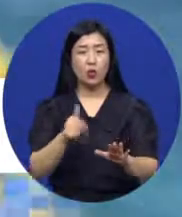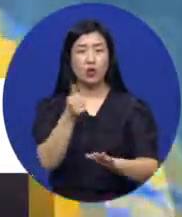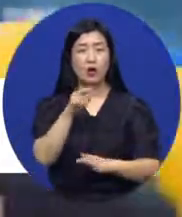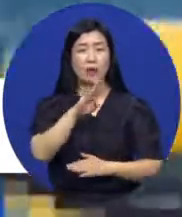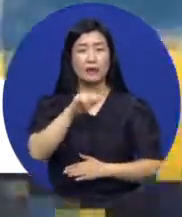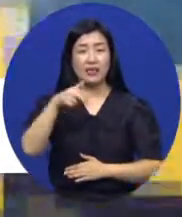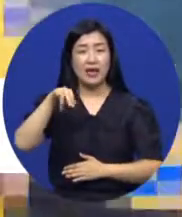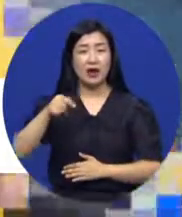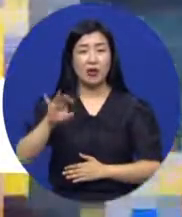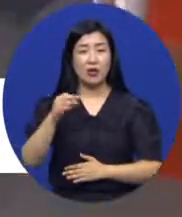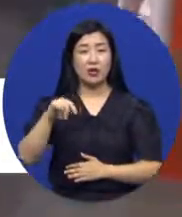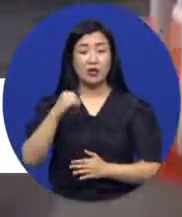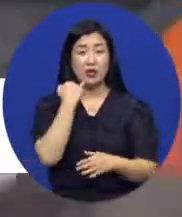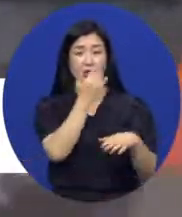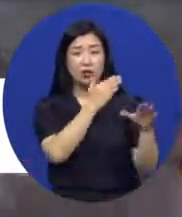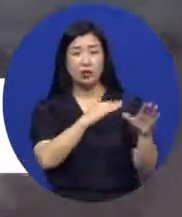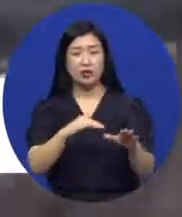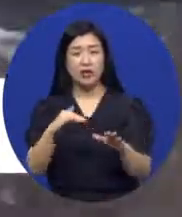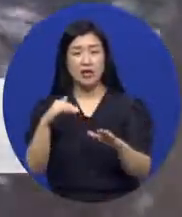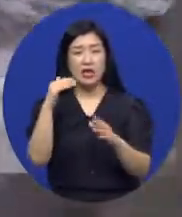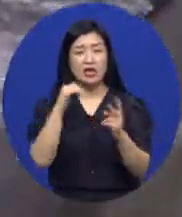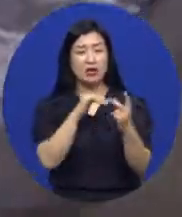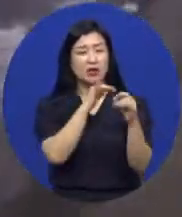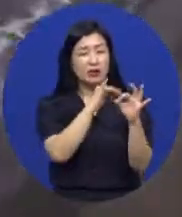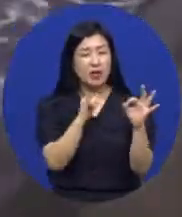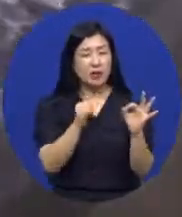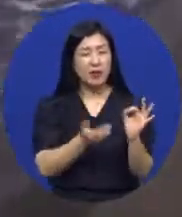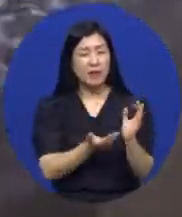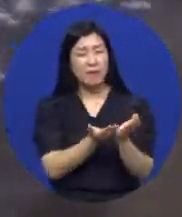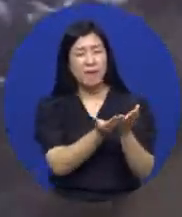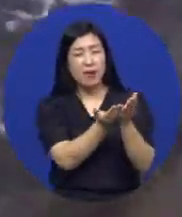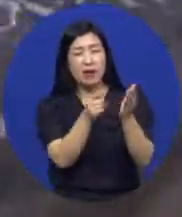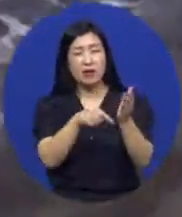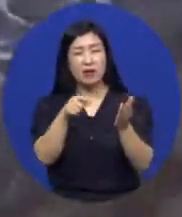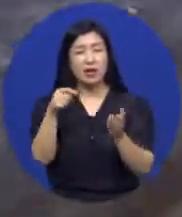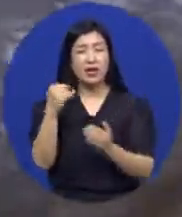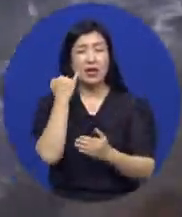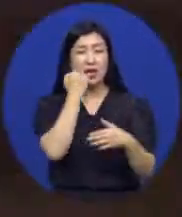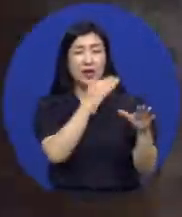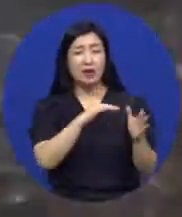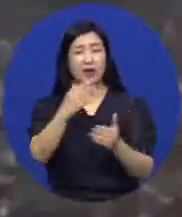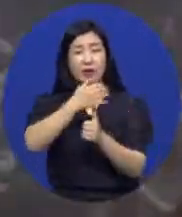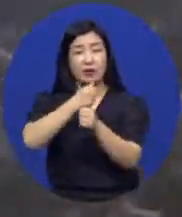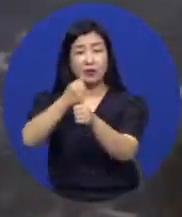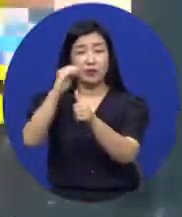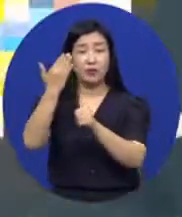협재와 월정 해수욕장에서 피서객 10여 명이 표류하다 해경에 구조됐습니다.